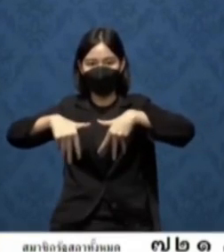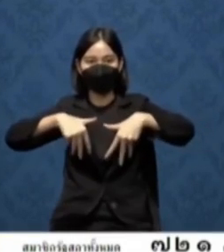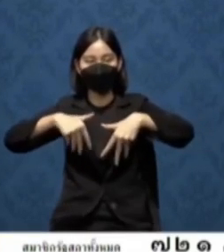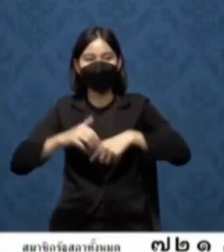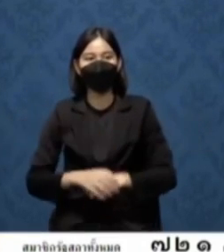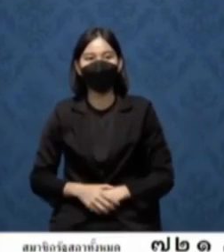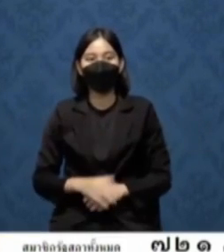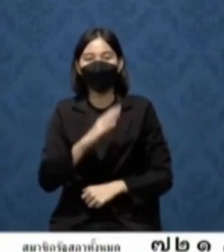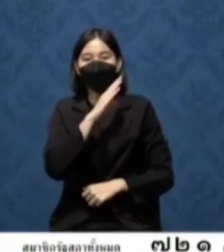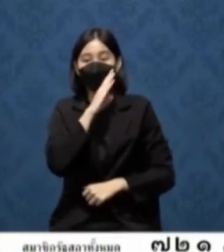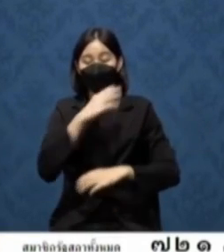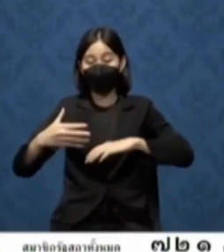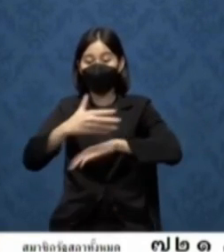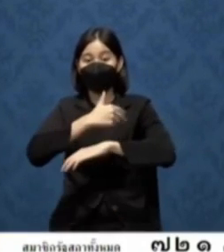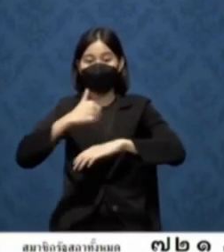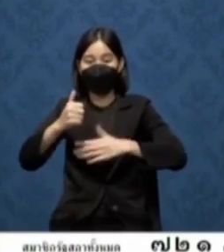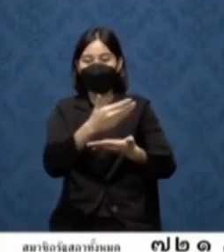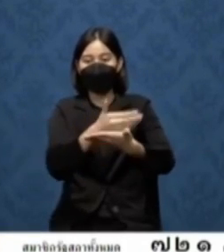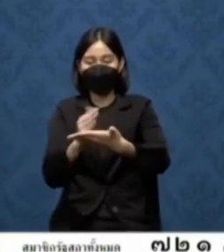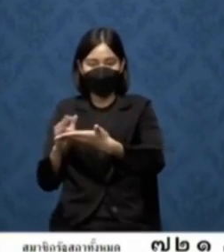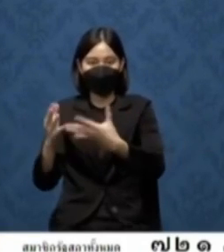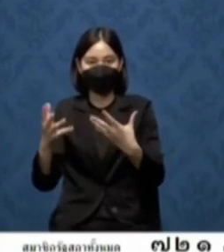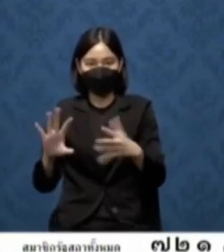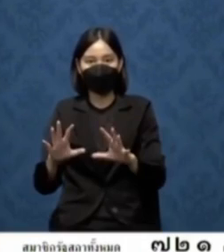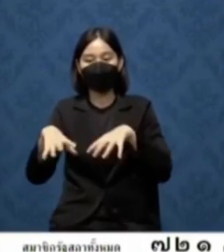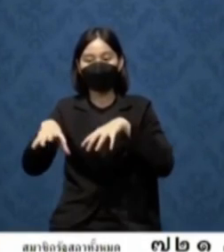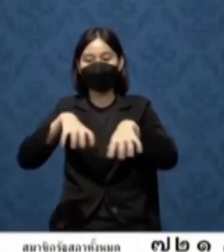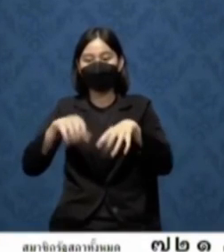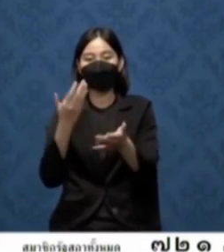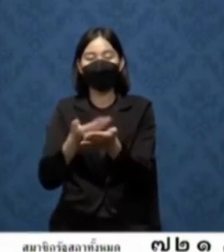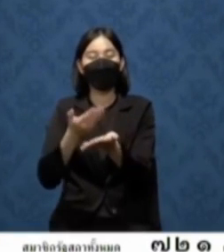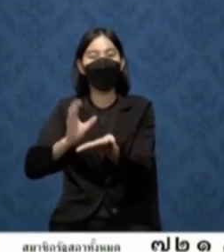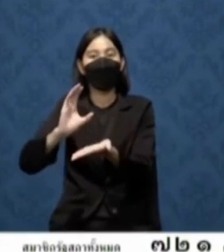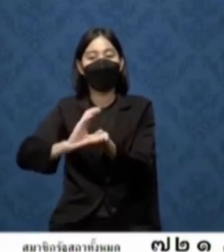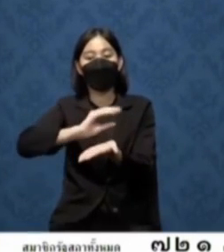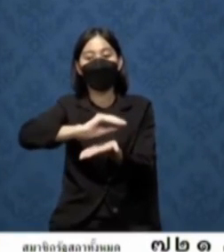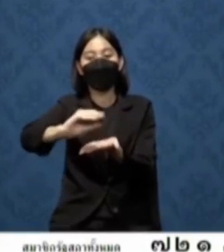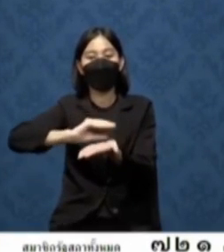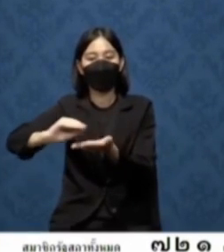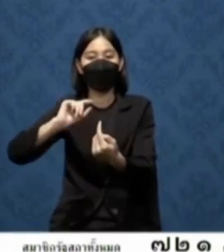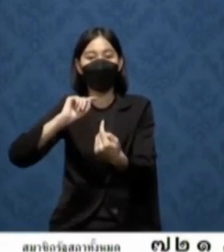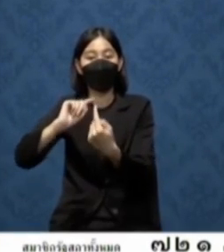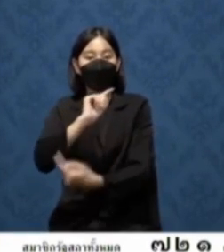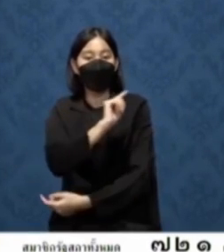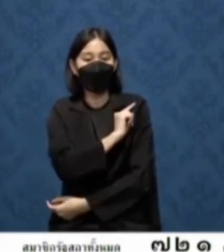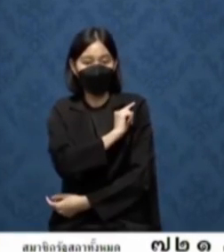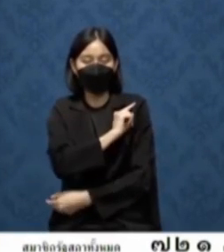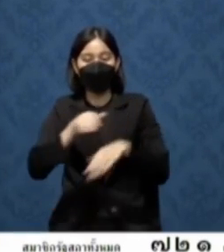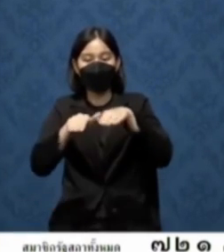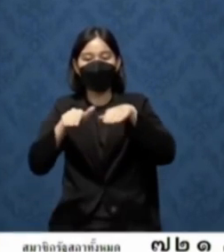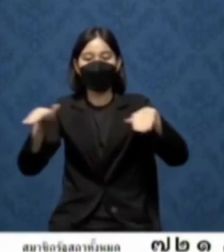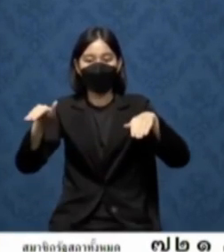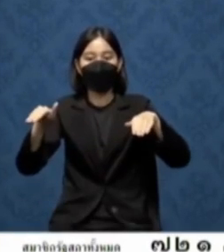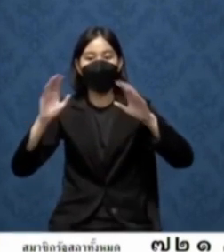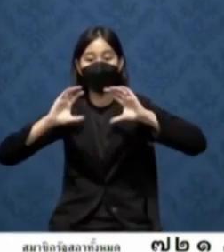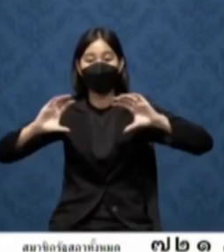คว่าหากเรากระจายอำนาจไปแล้วหากเราจัดสรรงบประมาณให้เหมาะสมกับภารกิจให้เป็นธรรมแล้วราช